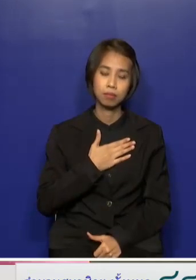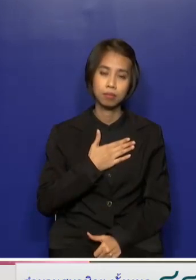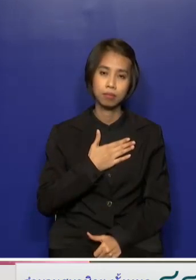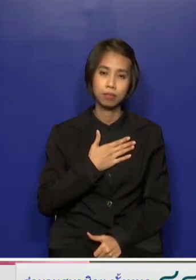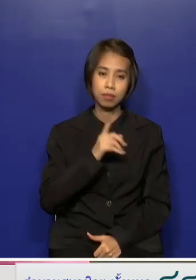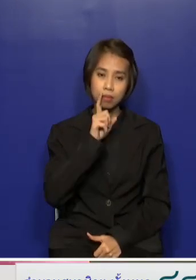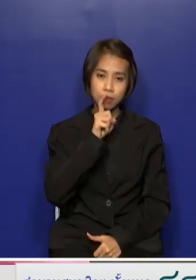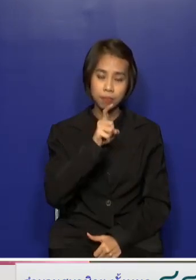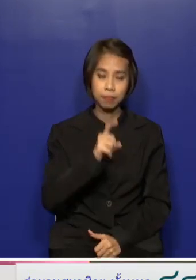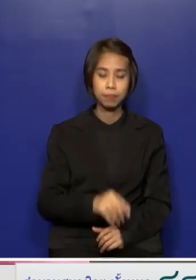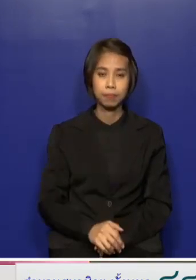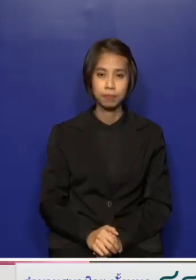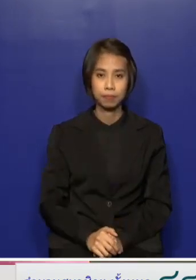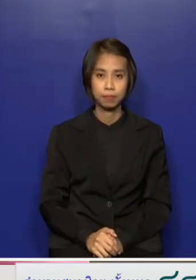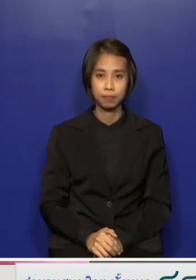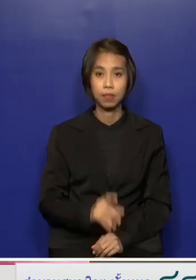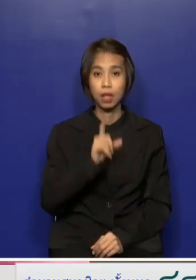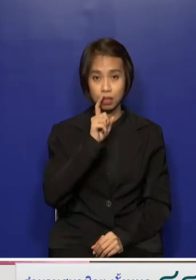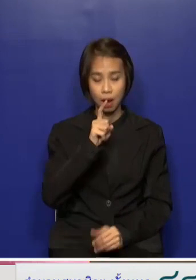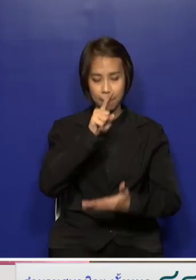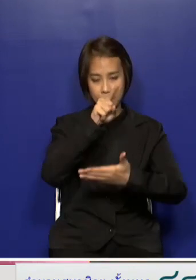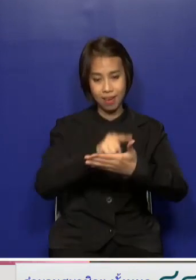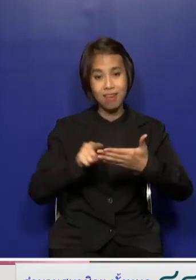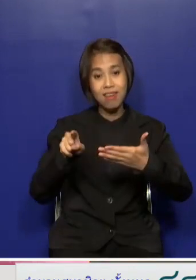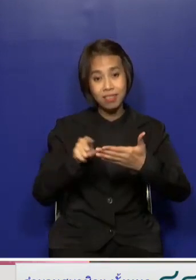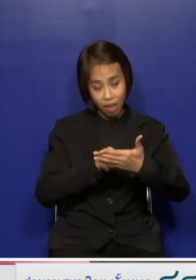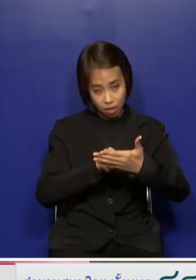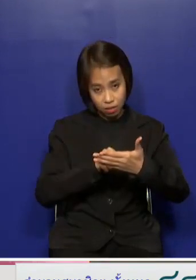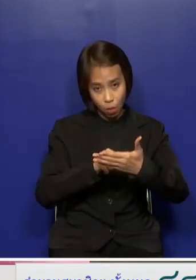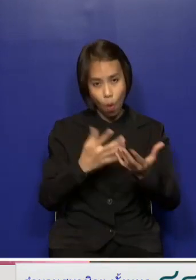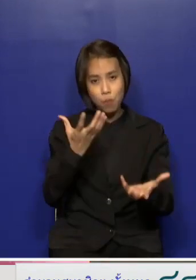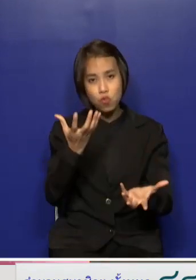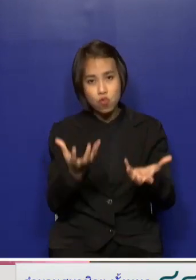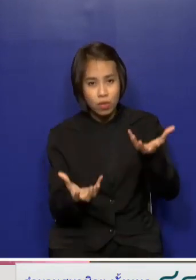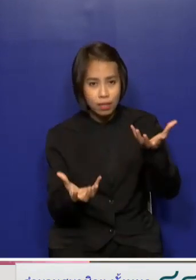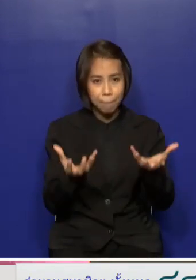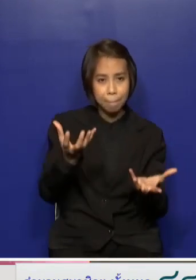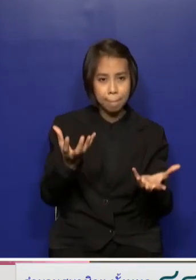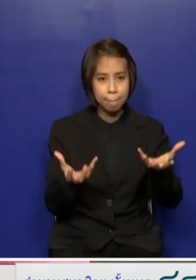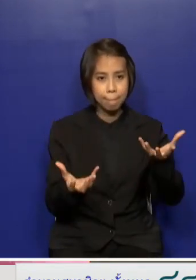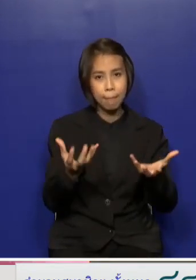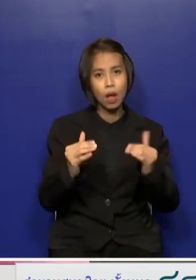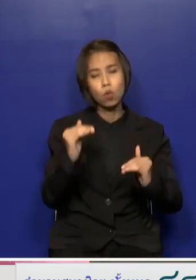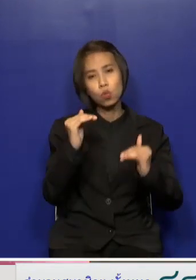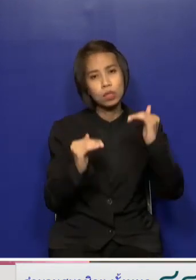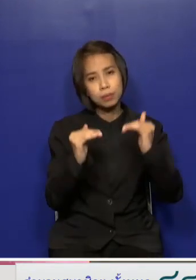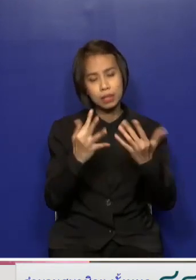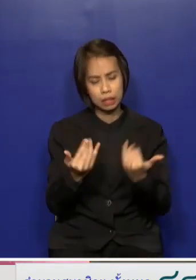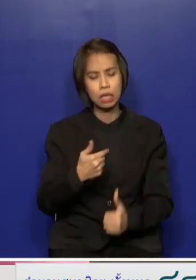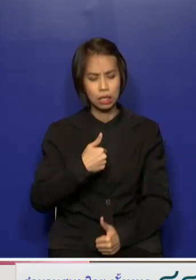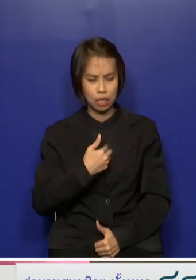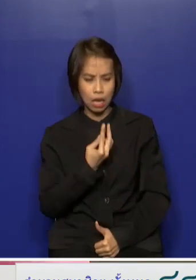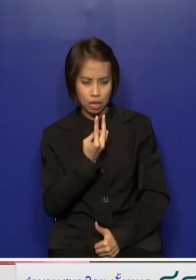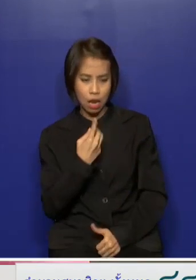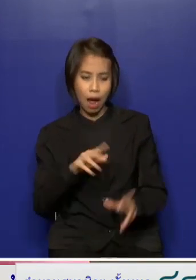ท่านครับความยุติธรรมในการเลือกตั้งนะครับผมให้ความสำคัญกับคณะกรรมการประจำห